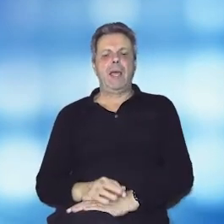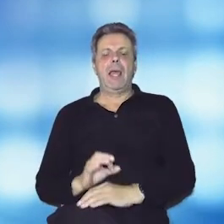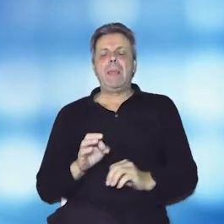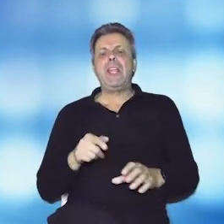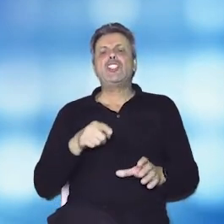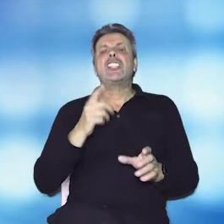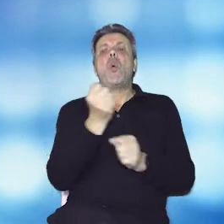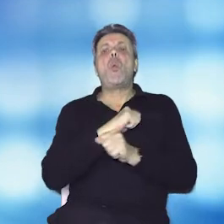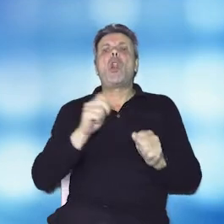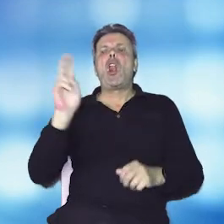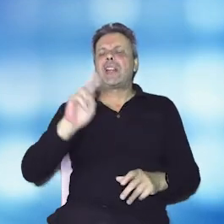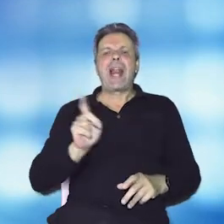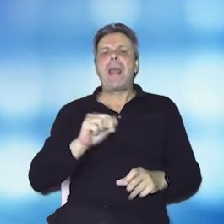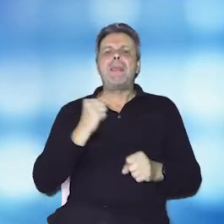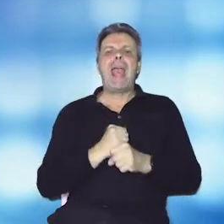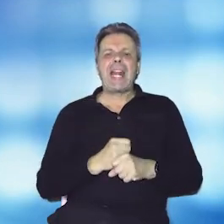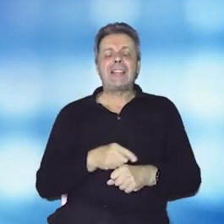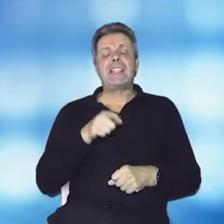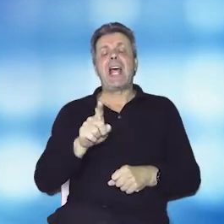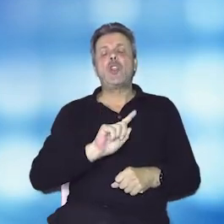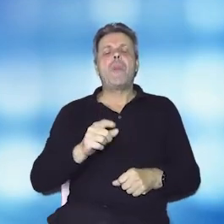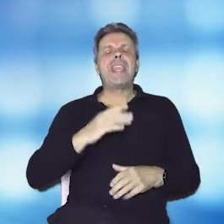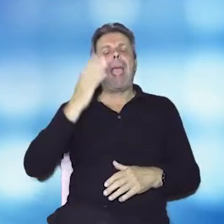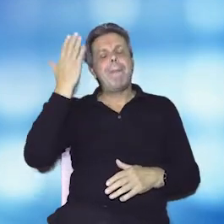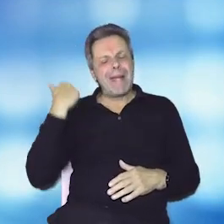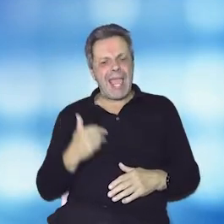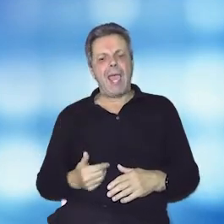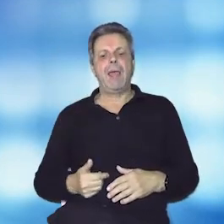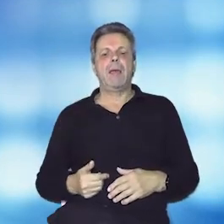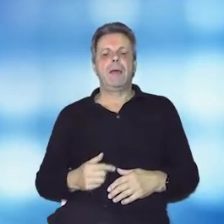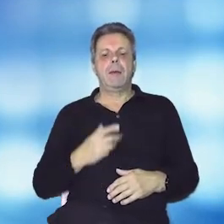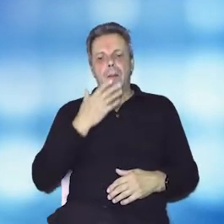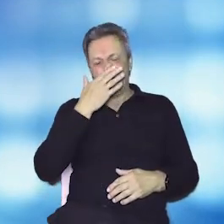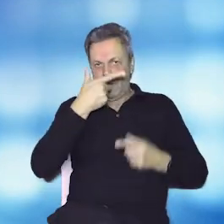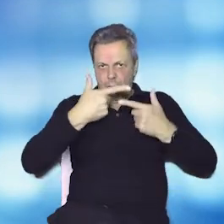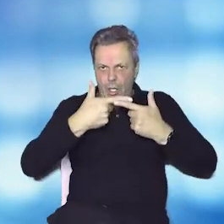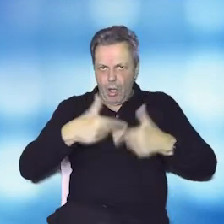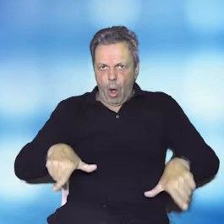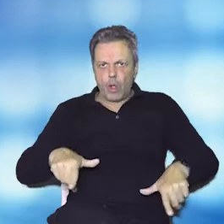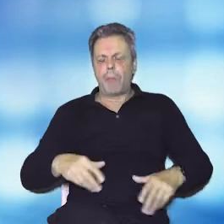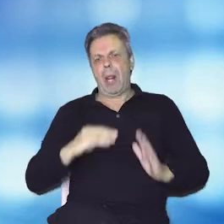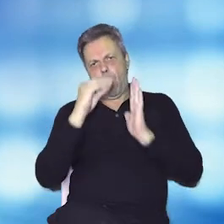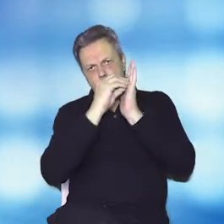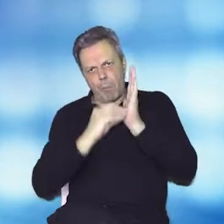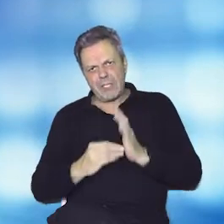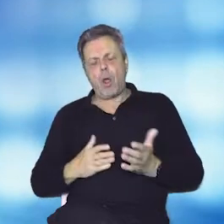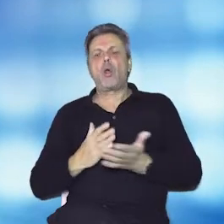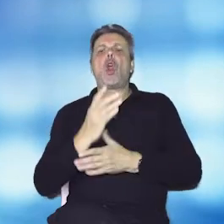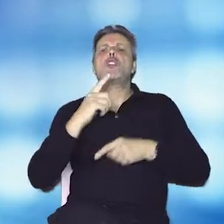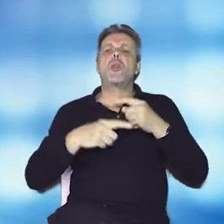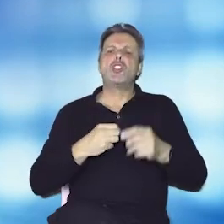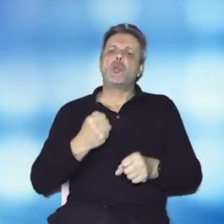se u nuklearnoj elektrani ne radi, a da to nije prije na neki način odobreno, propisano i kroz